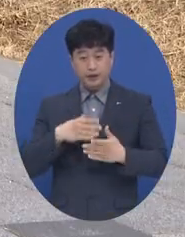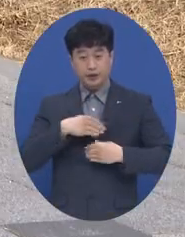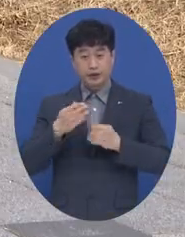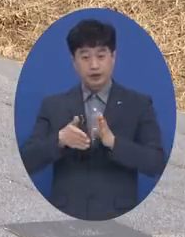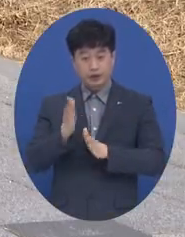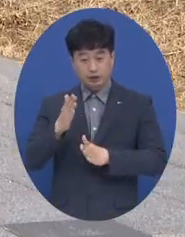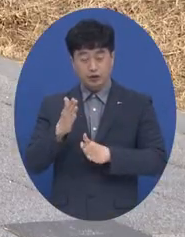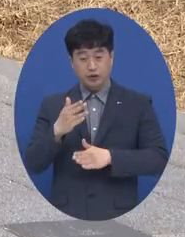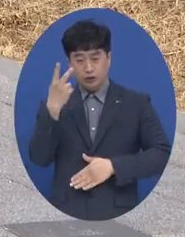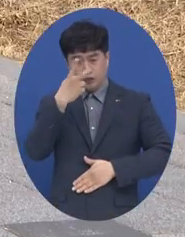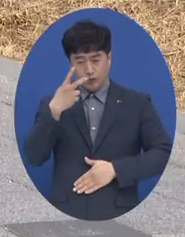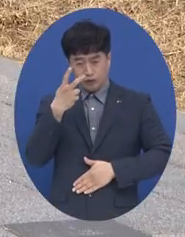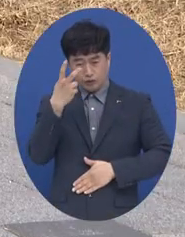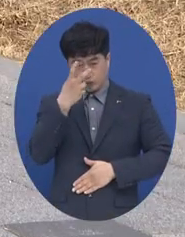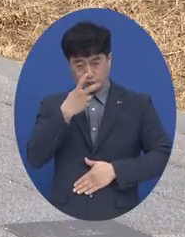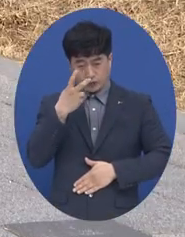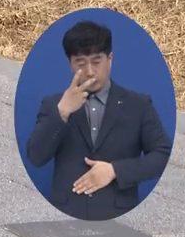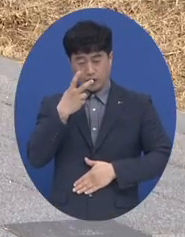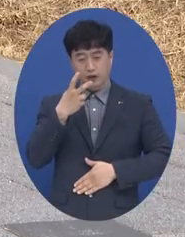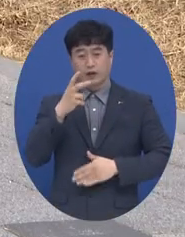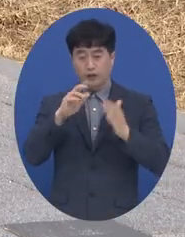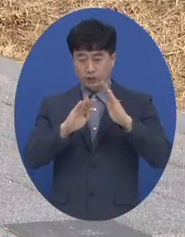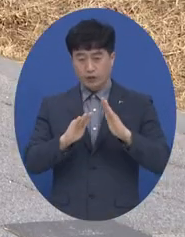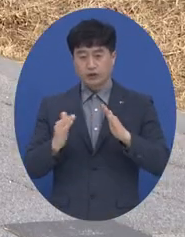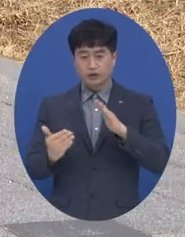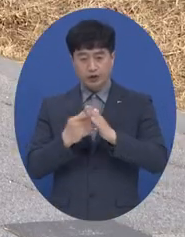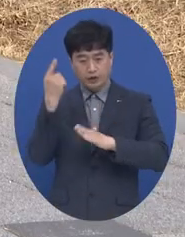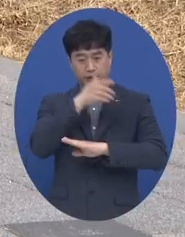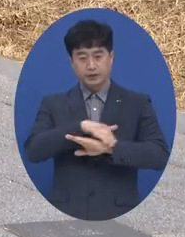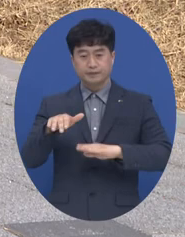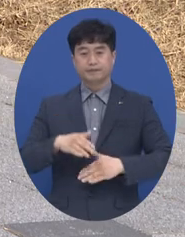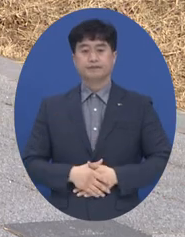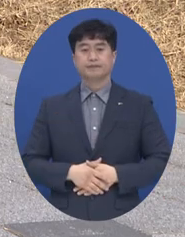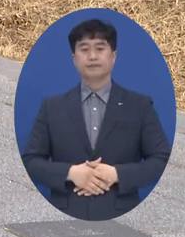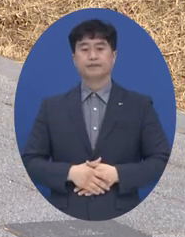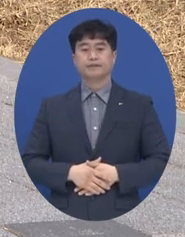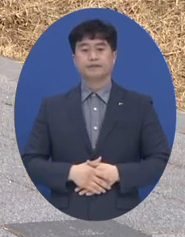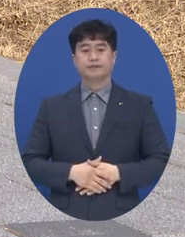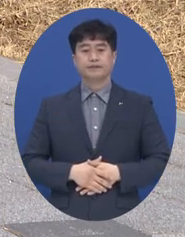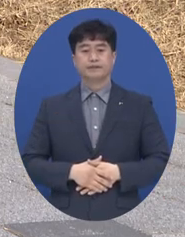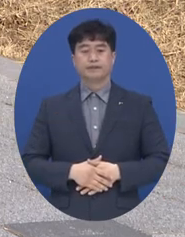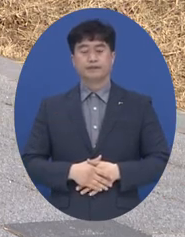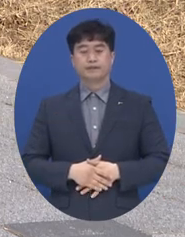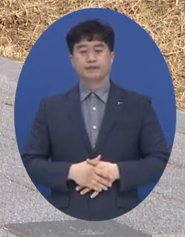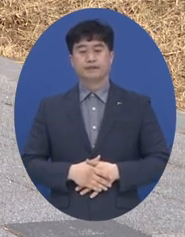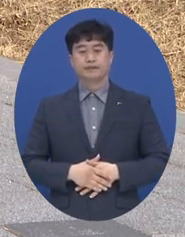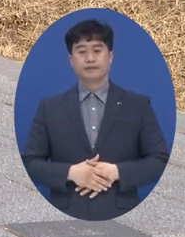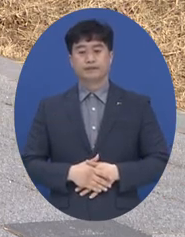점검내용 입력이 이루어질 계획입니다 경기 gtv 구형 술입니다